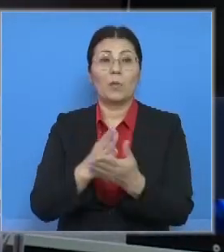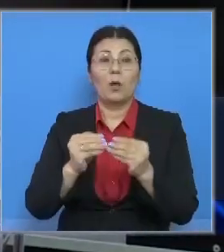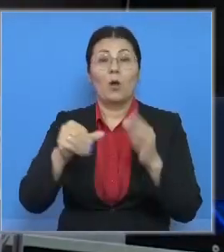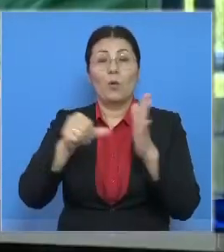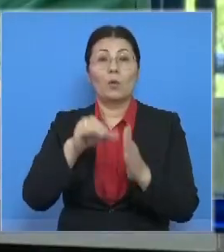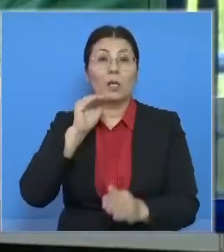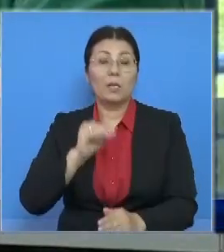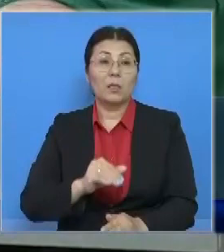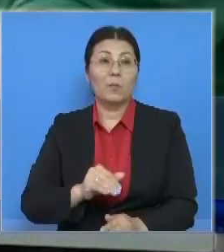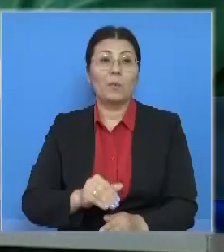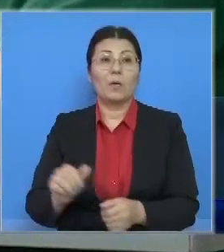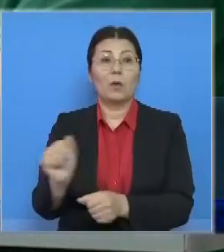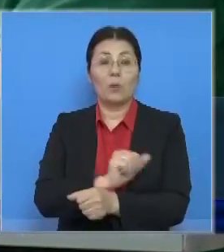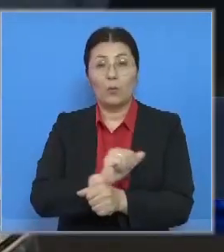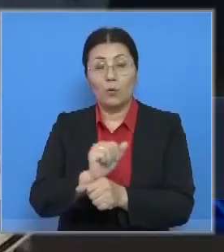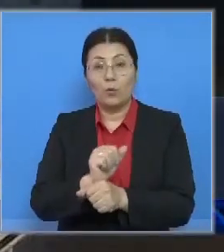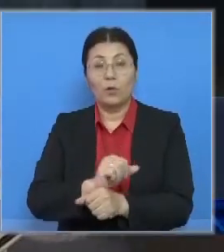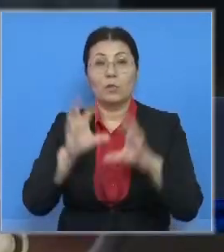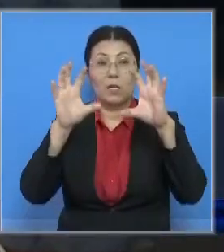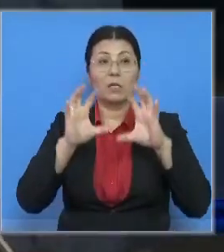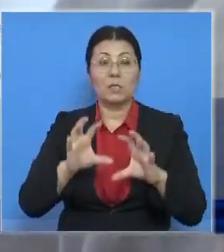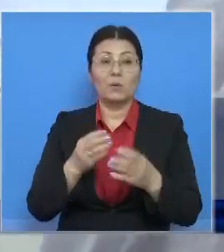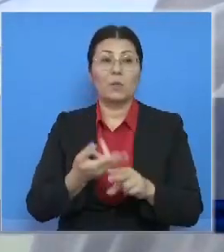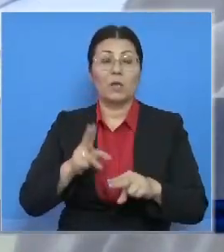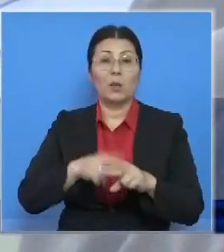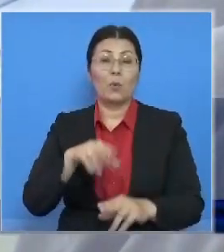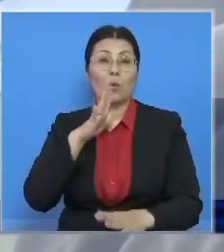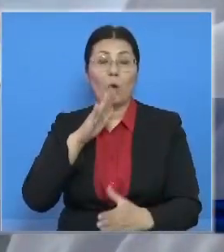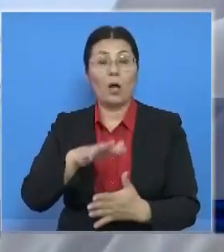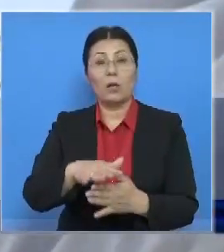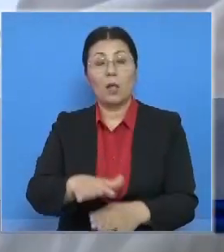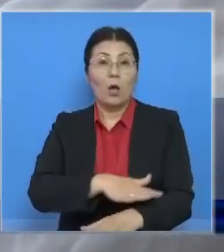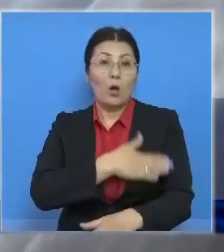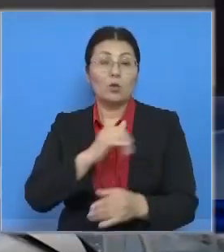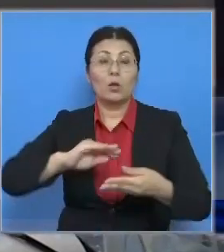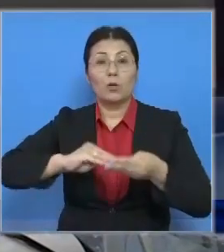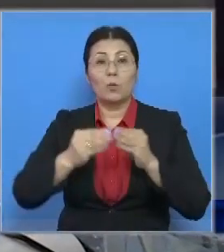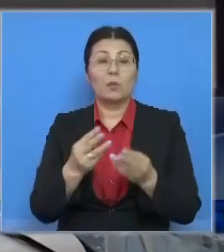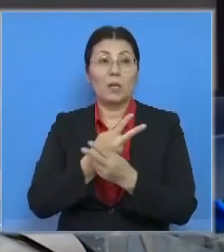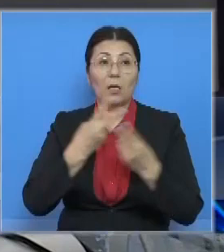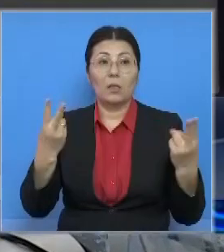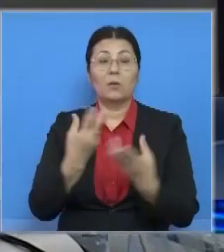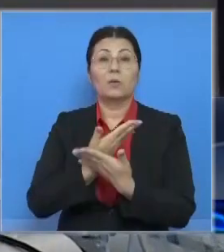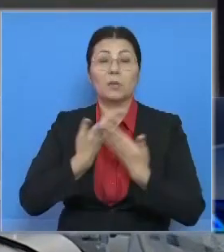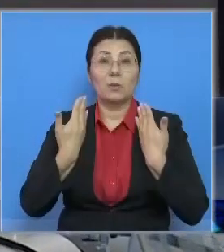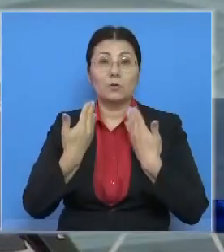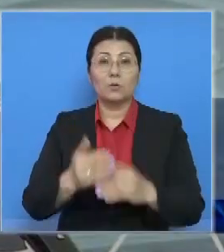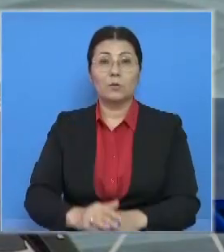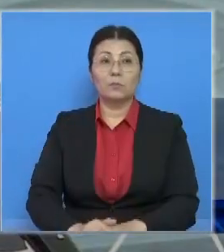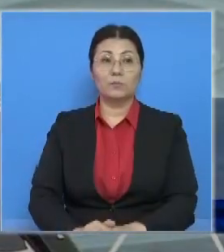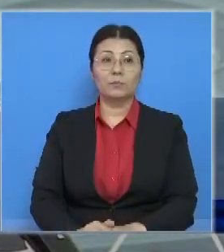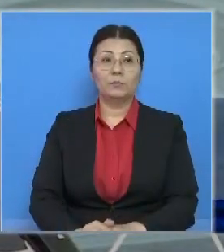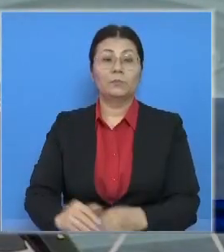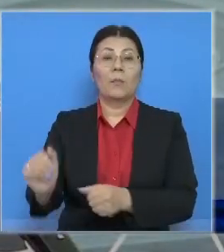мың көлік заңдастырылды. Жауаптылардың айтуынша, заңдастыру мерзімін ұзарту мәселесі қаралып жатқан жоқ.